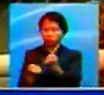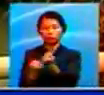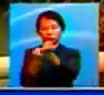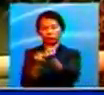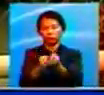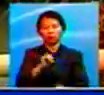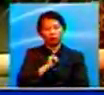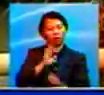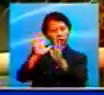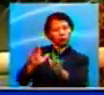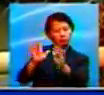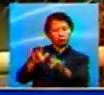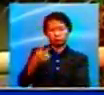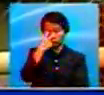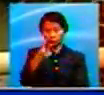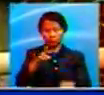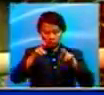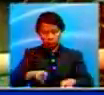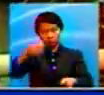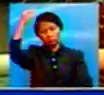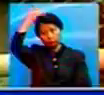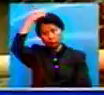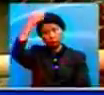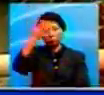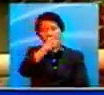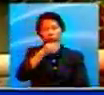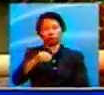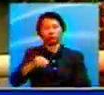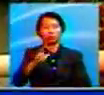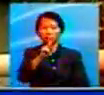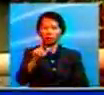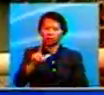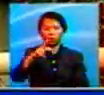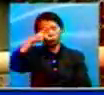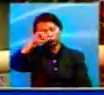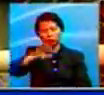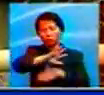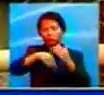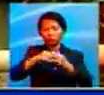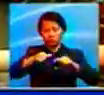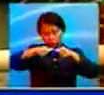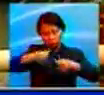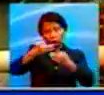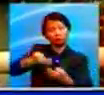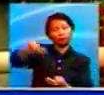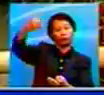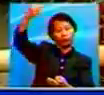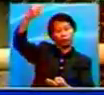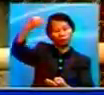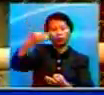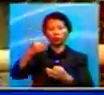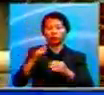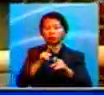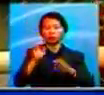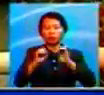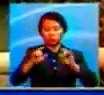Saya kesian ya, melihat rakyat di Selangor ya, dan juga Lembah Kelang ya, khususnya yang duduk flat yang tidak mempunyai